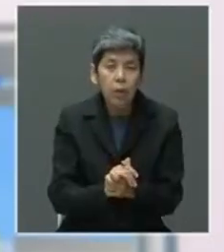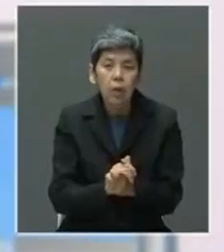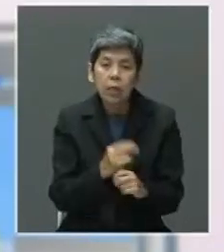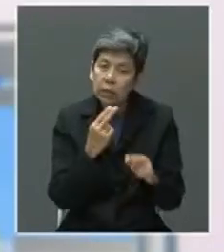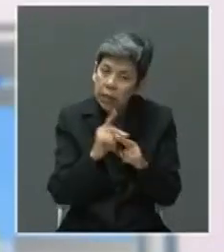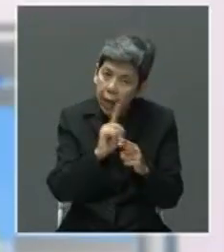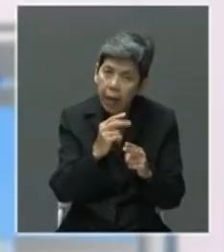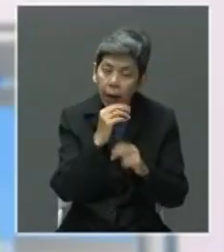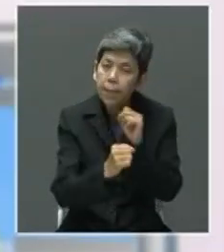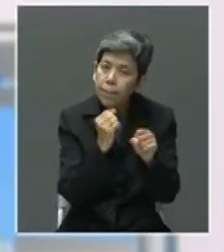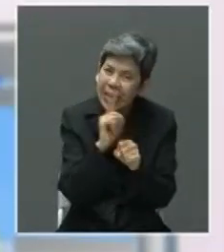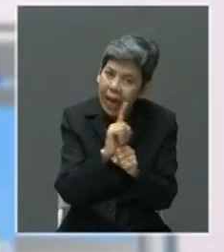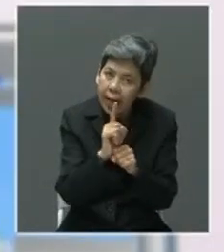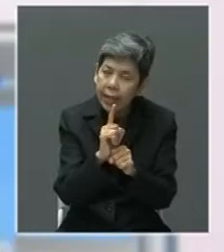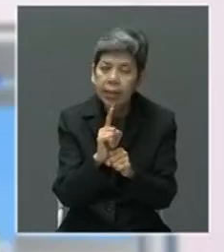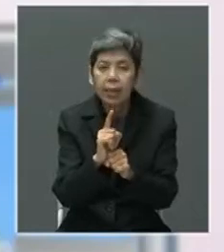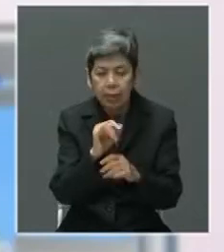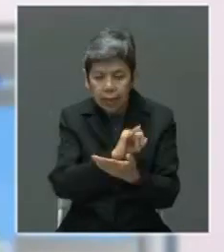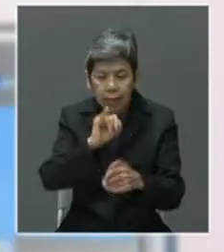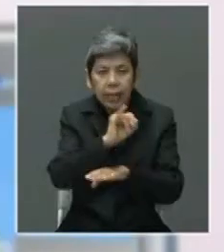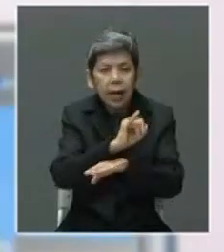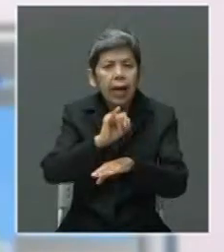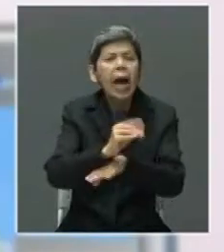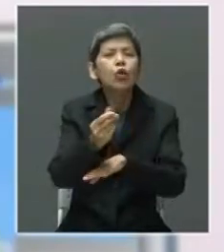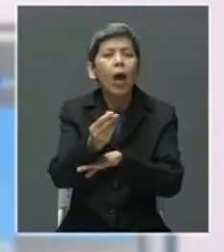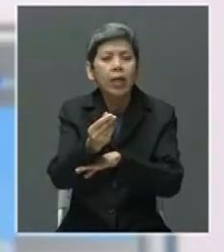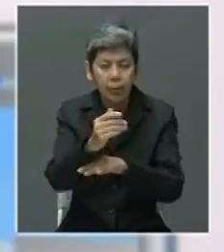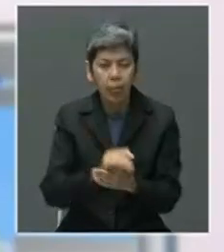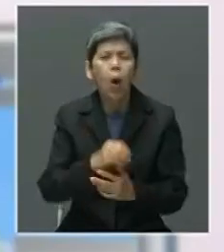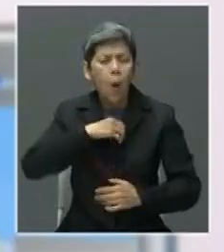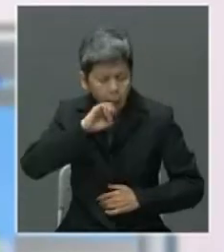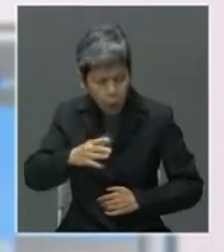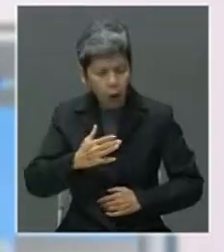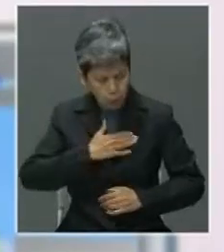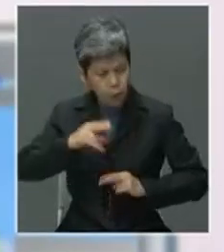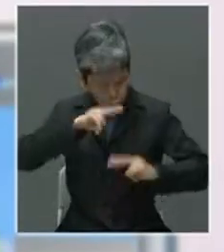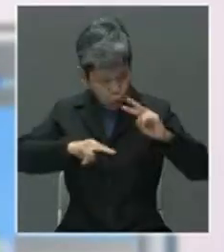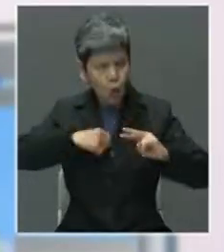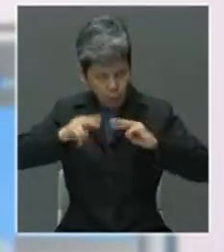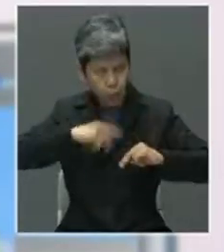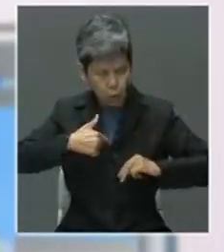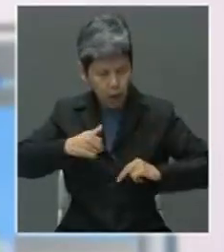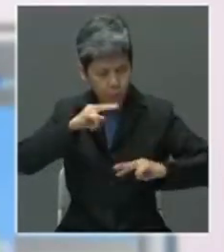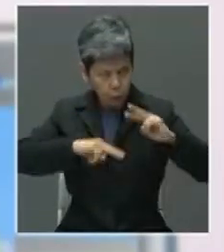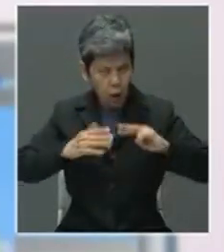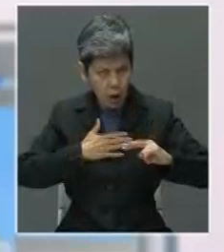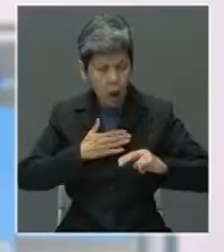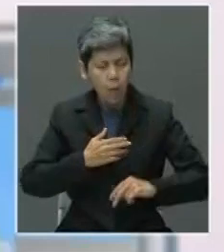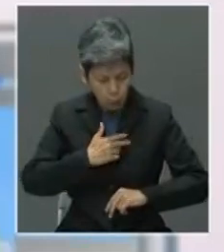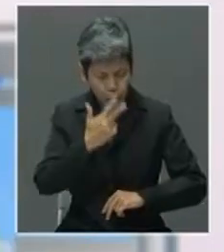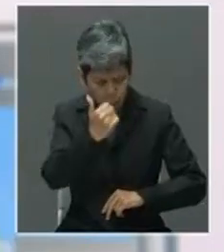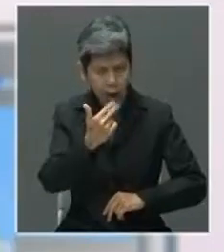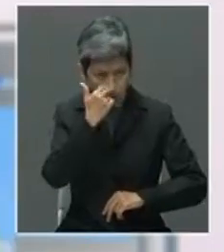ไรปีไหนจำนวนกี่ไร่คุณบอกมาสิครับเดี๋ยวผมจะตรวจให้ผมก็ตรวจได้ด้ว